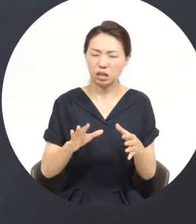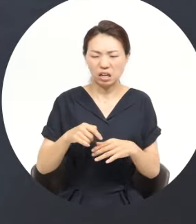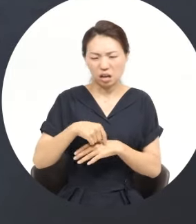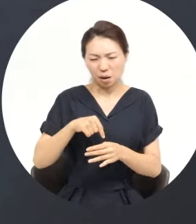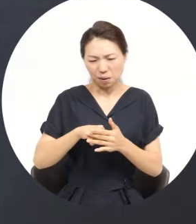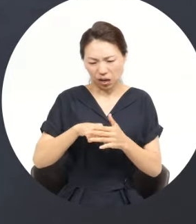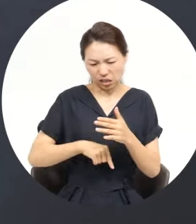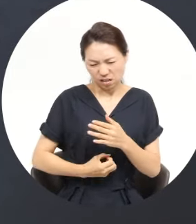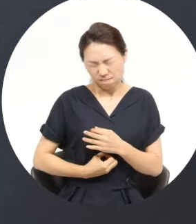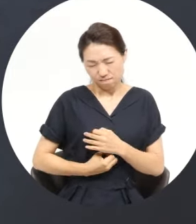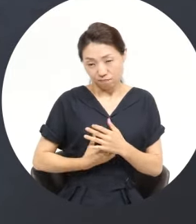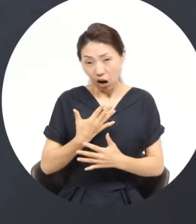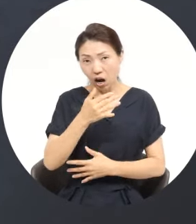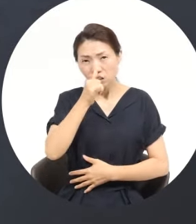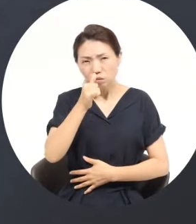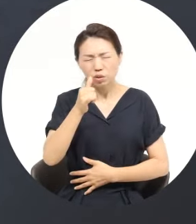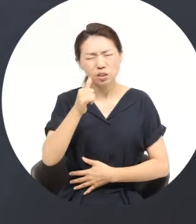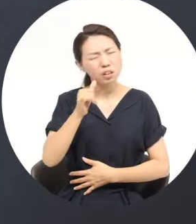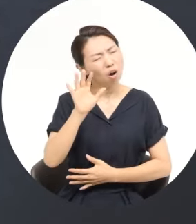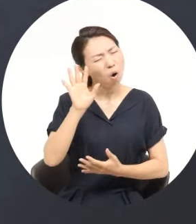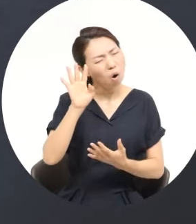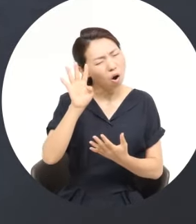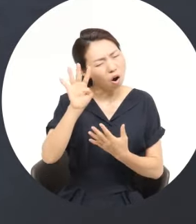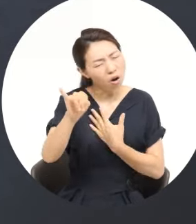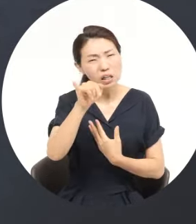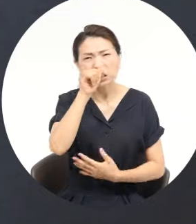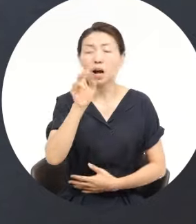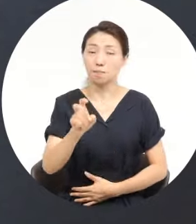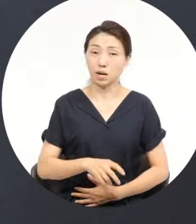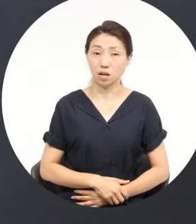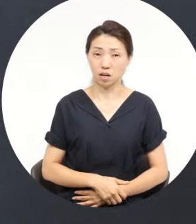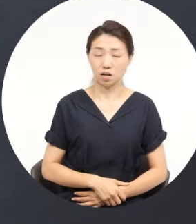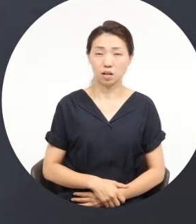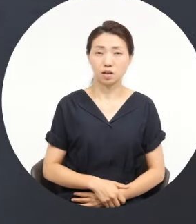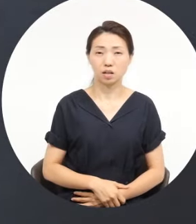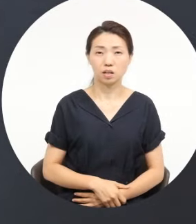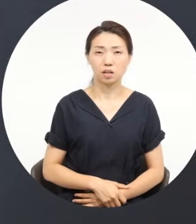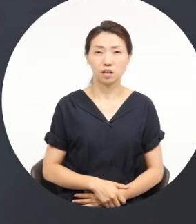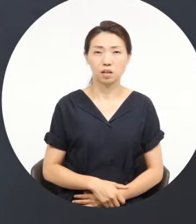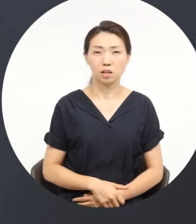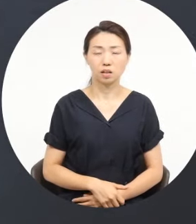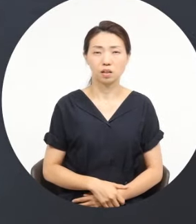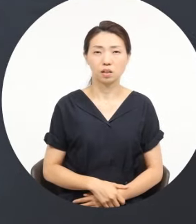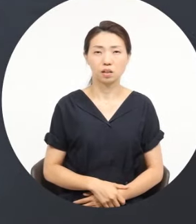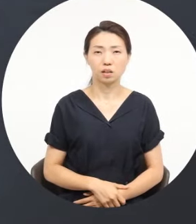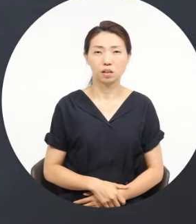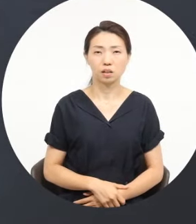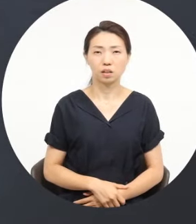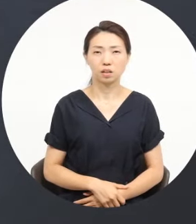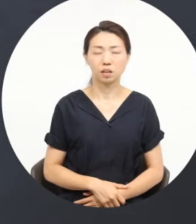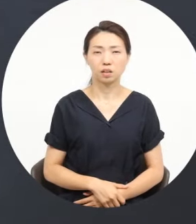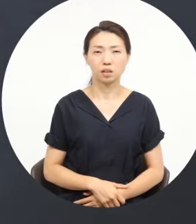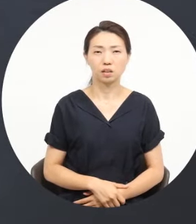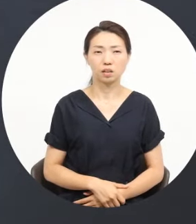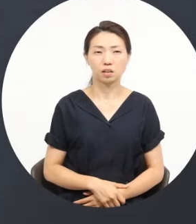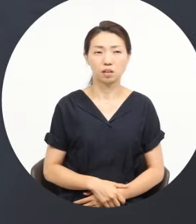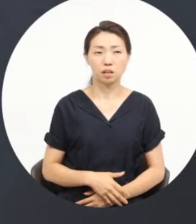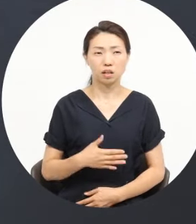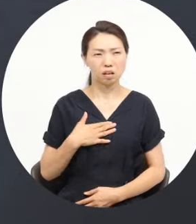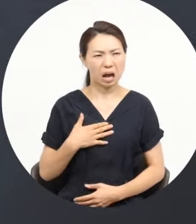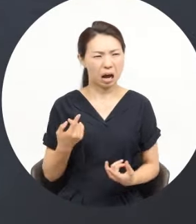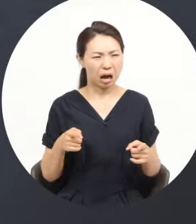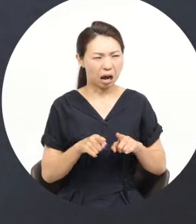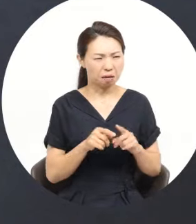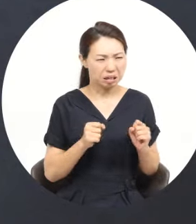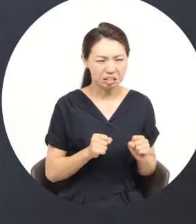언제나 폭발하게 돼 있다. 발현되게 돼 있다. 드러나게 돼 있다. 그래서 뭐